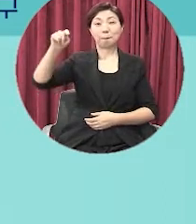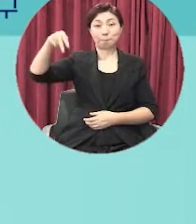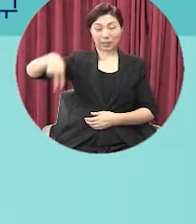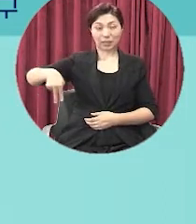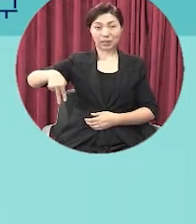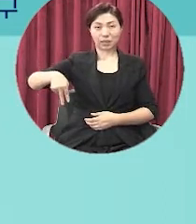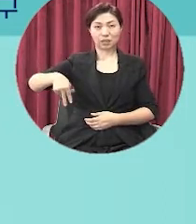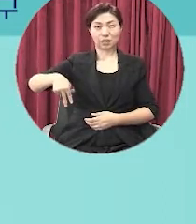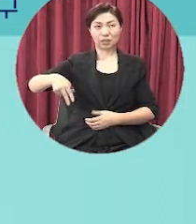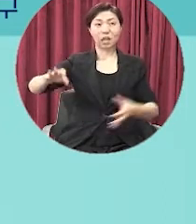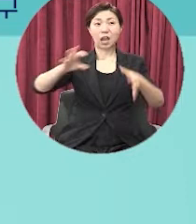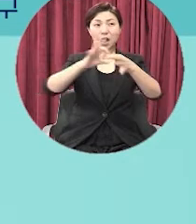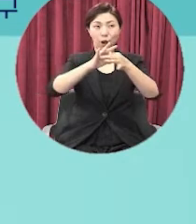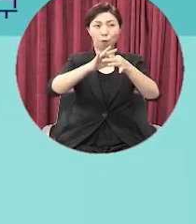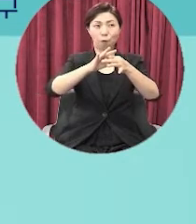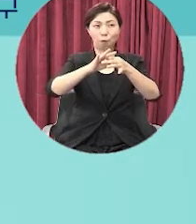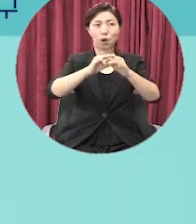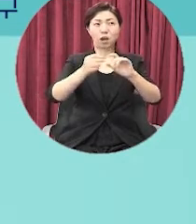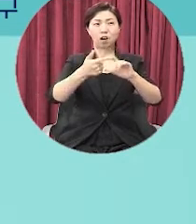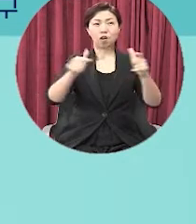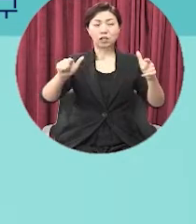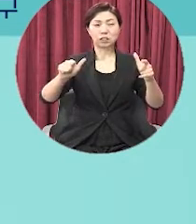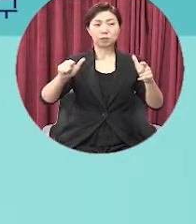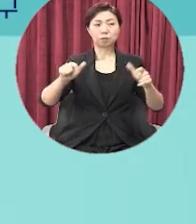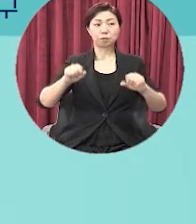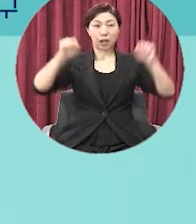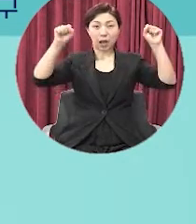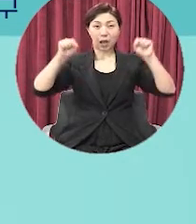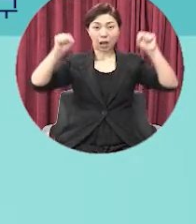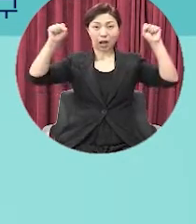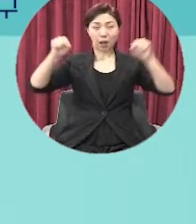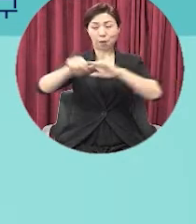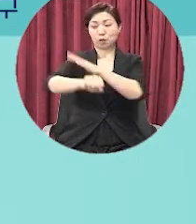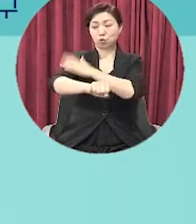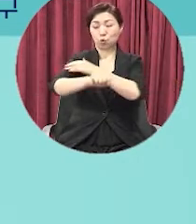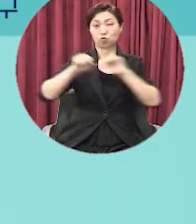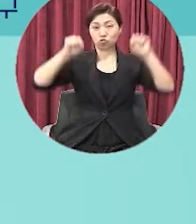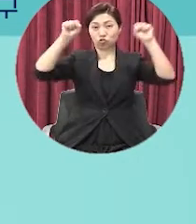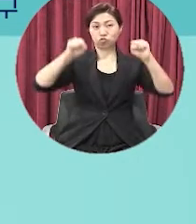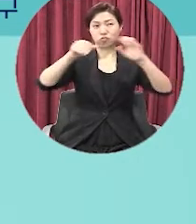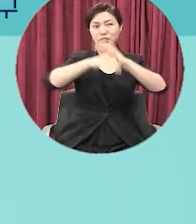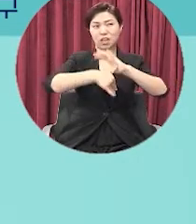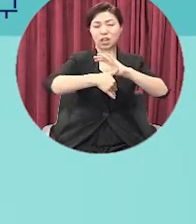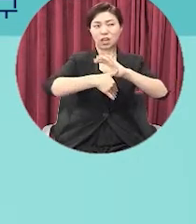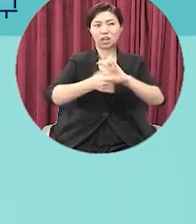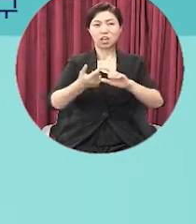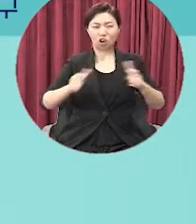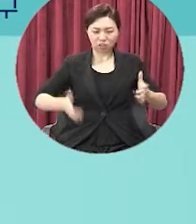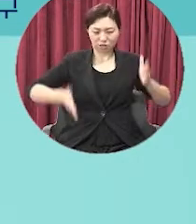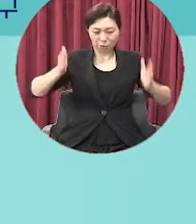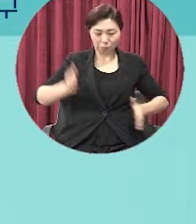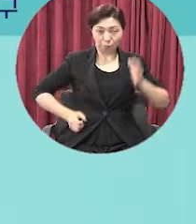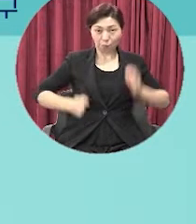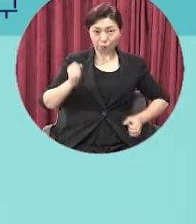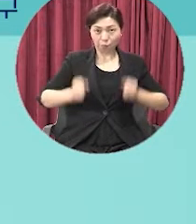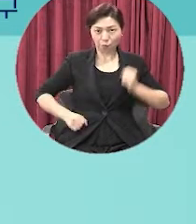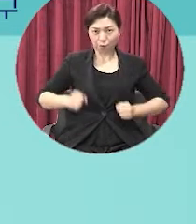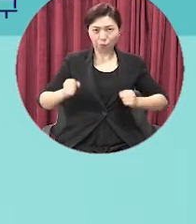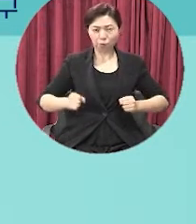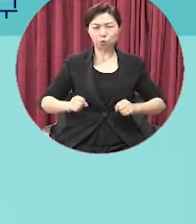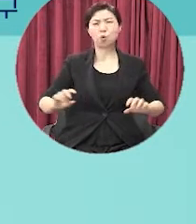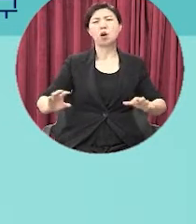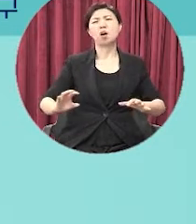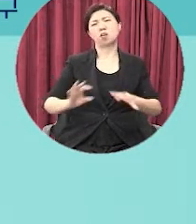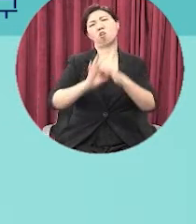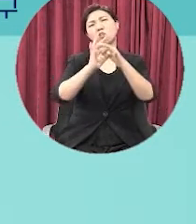서로 다른 다 안 된 그가 볼 때 똑같은 운동을 했어도 뵙게 성 거니 뭐 타일의 묘미 그 뭐 디렉 tv 이렇게 표현을 하게 되면